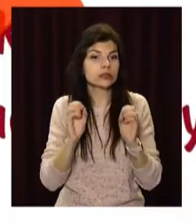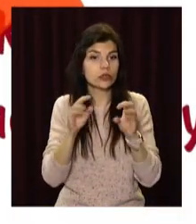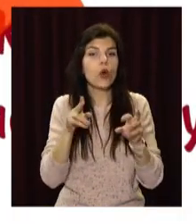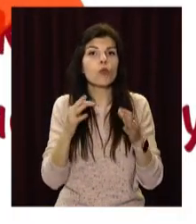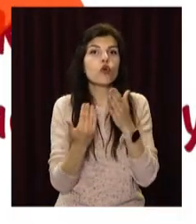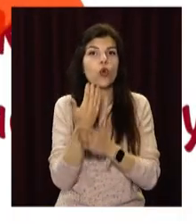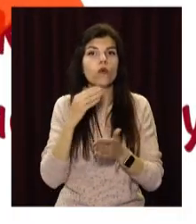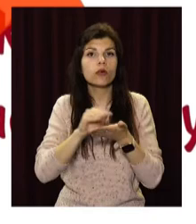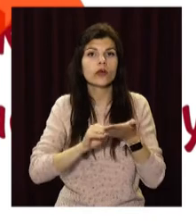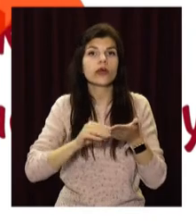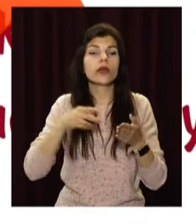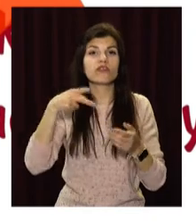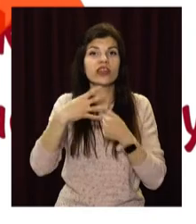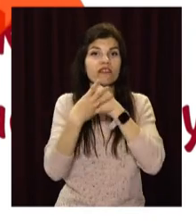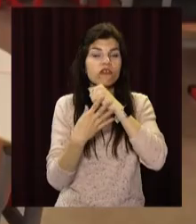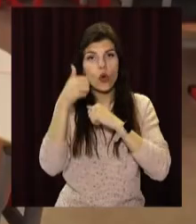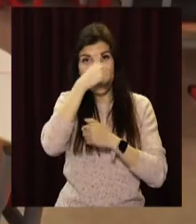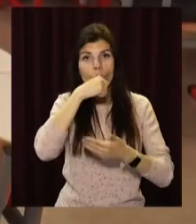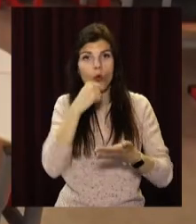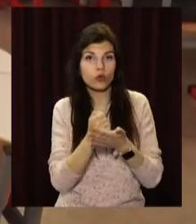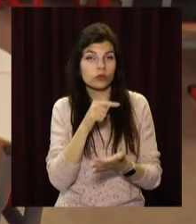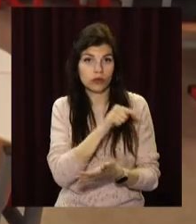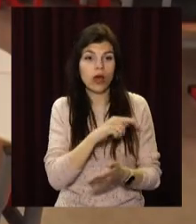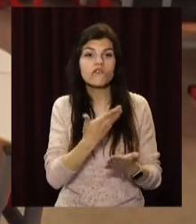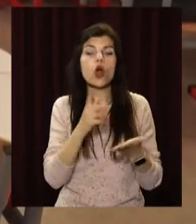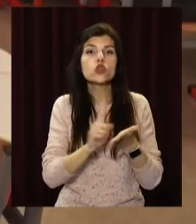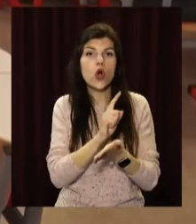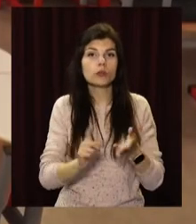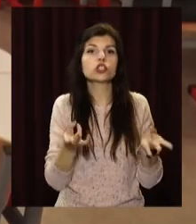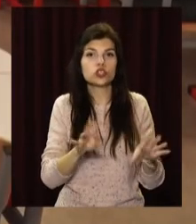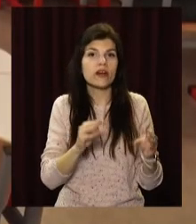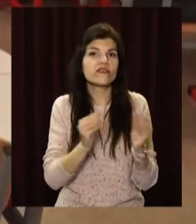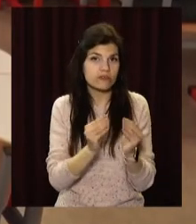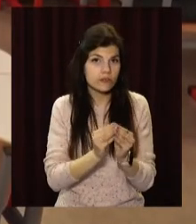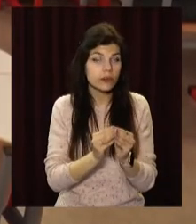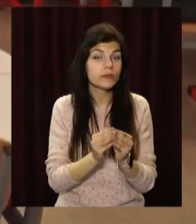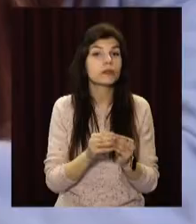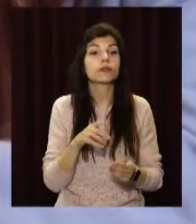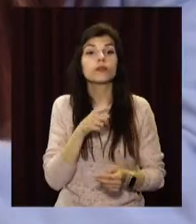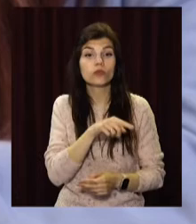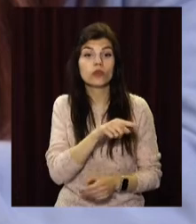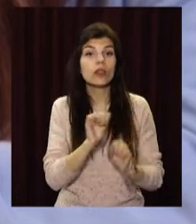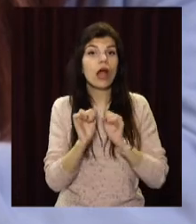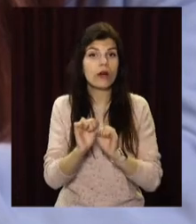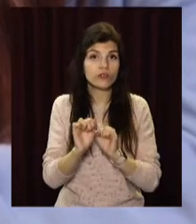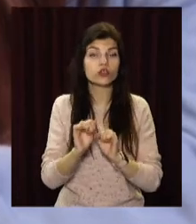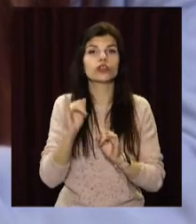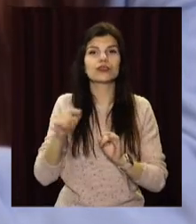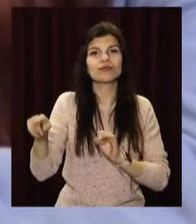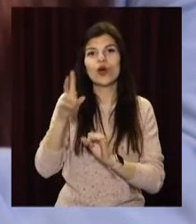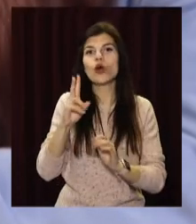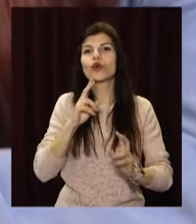новим правописом 2019 року. Його норми залишаються чинними. У свою чергу адвокати позивачів,